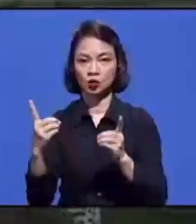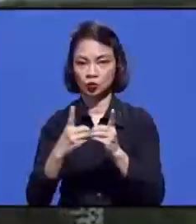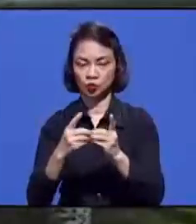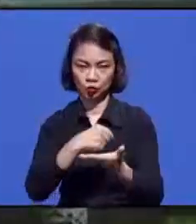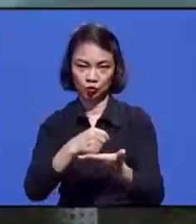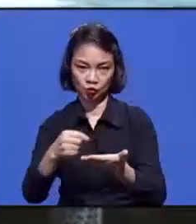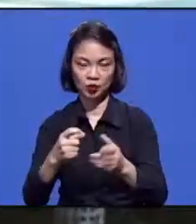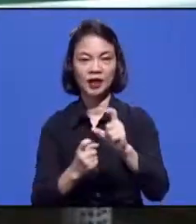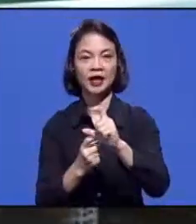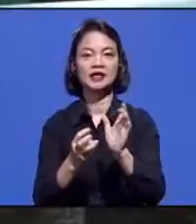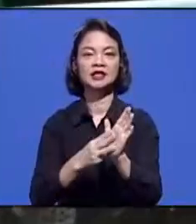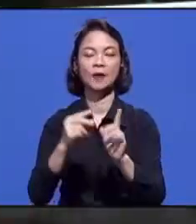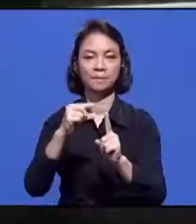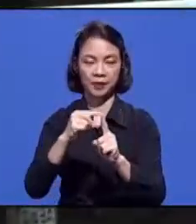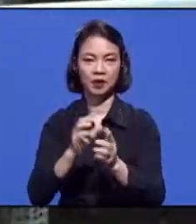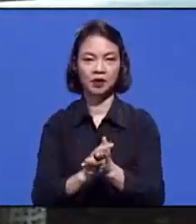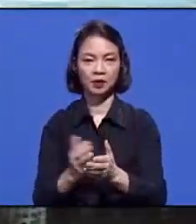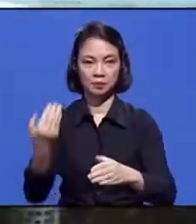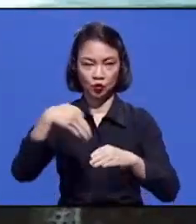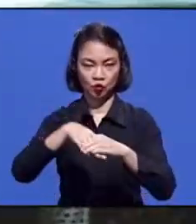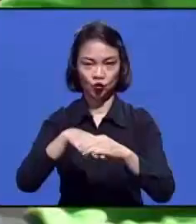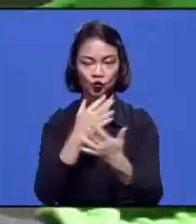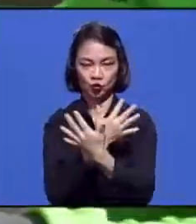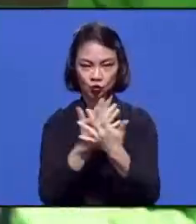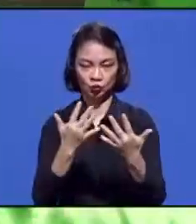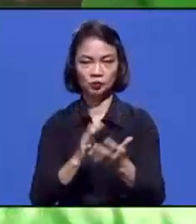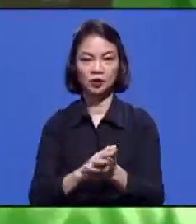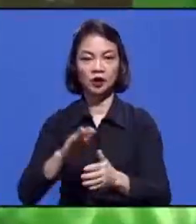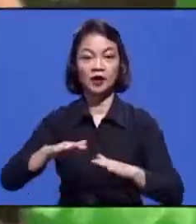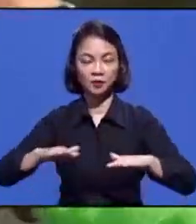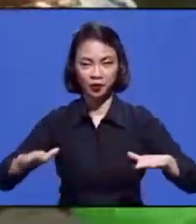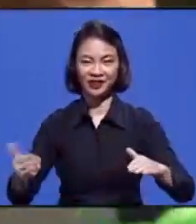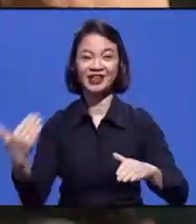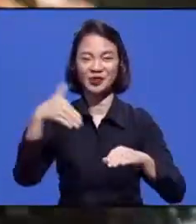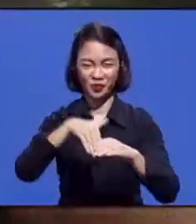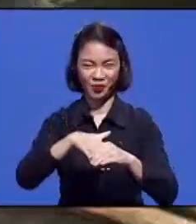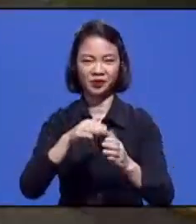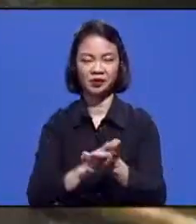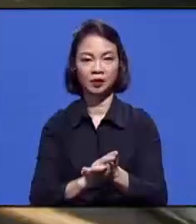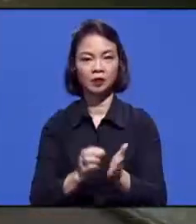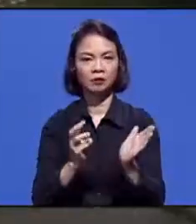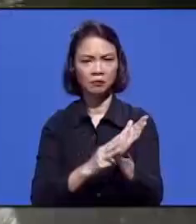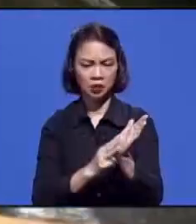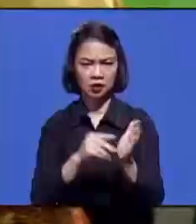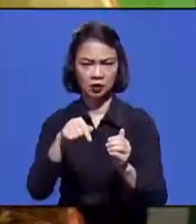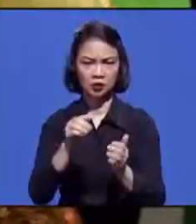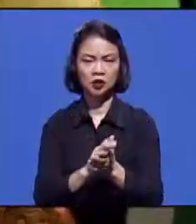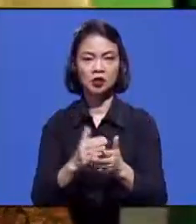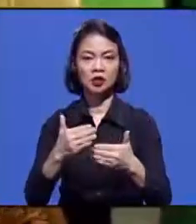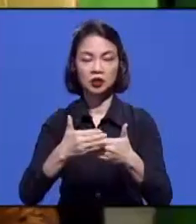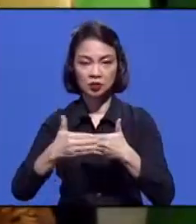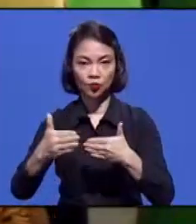SMP dengan melibatkan siswa pada bulan ini. Hal ini sebagai upaya evaluasi sejumlah permasalahan menjelang sekolah tatap